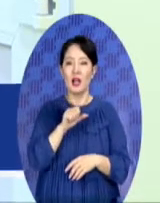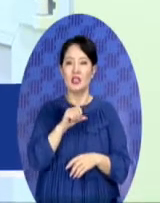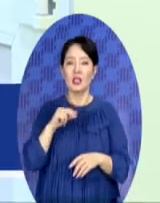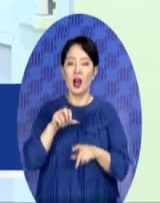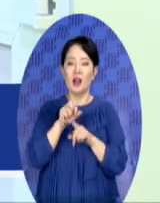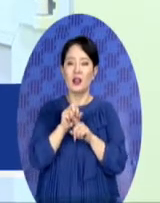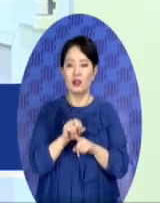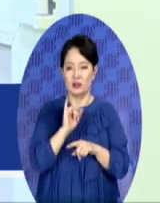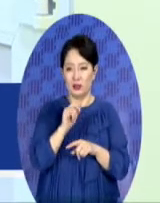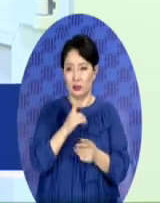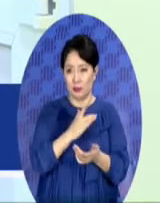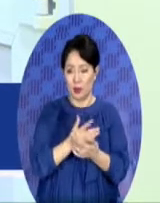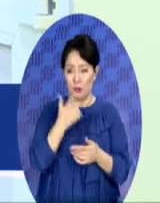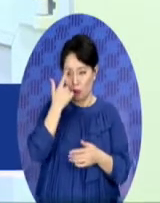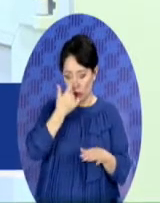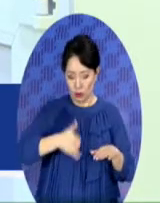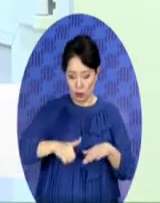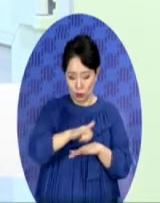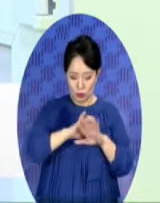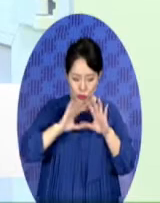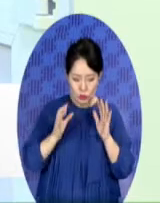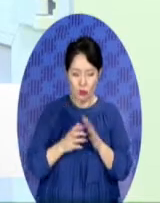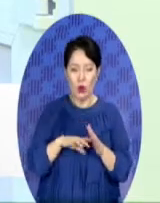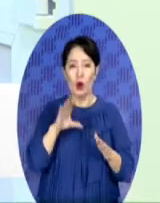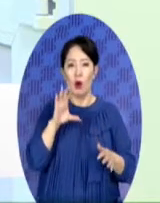байдаг. Ер нь улсын хэмжээнд